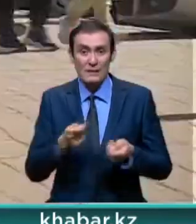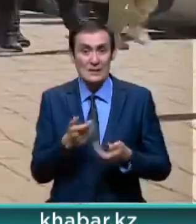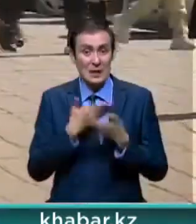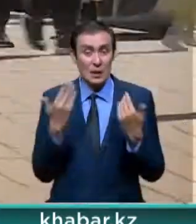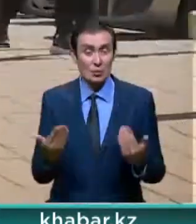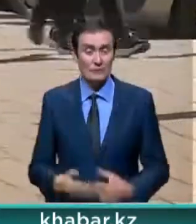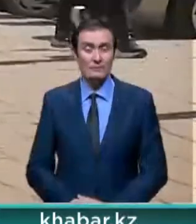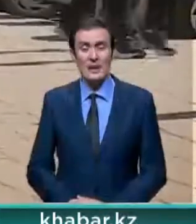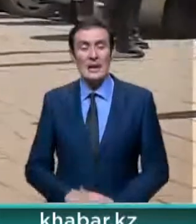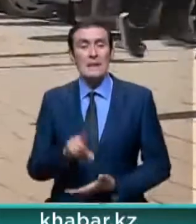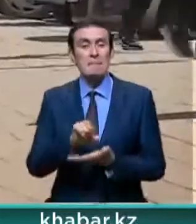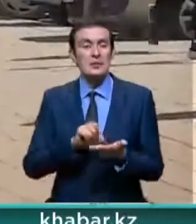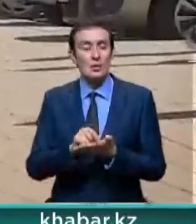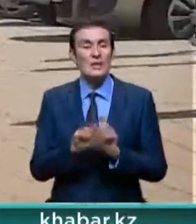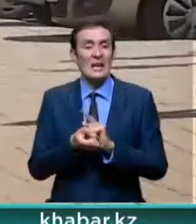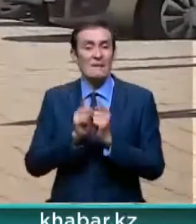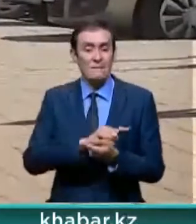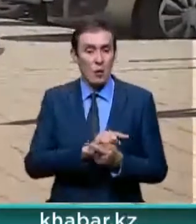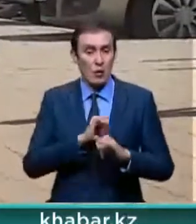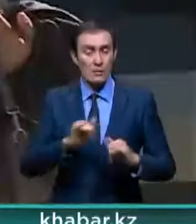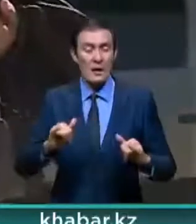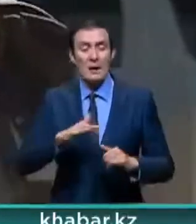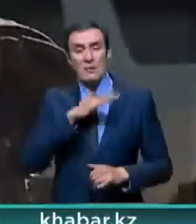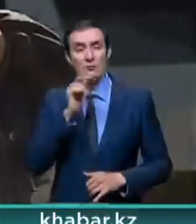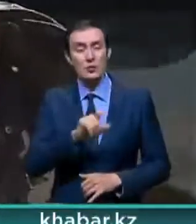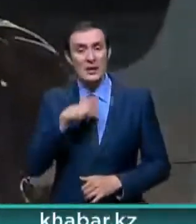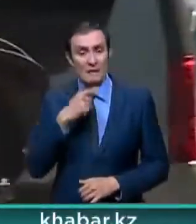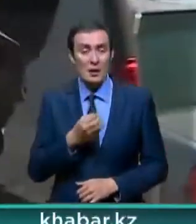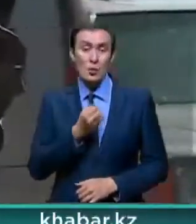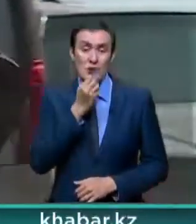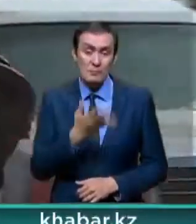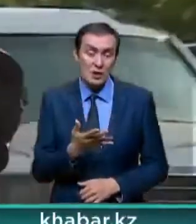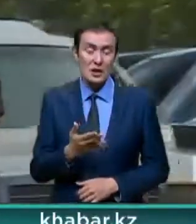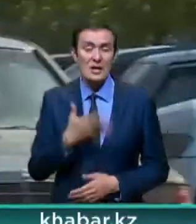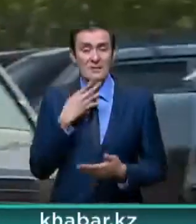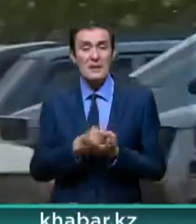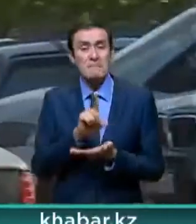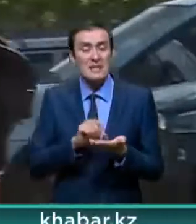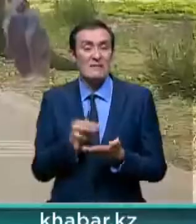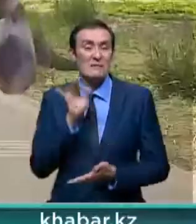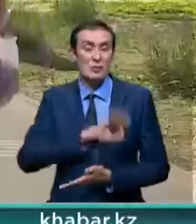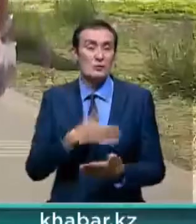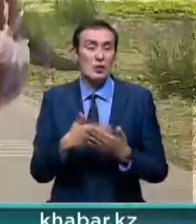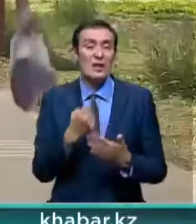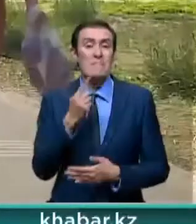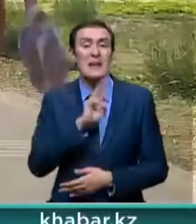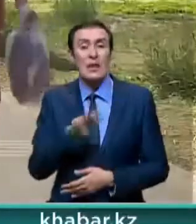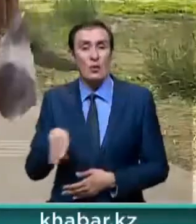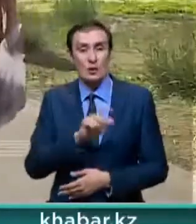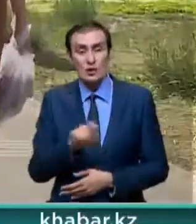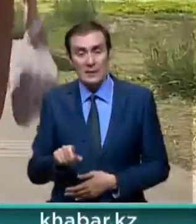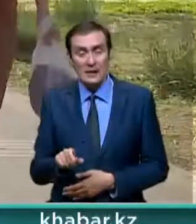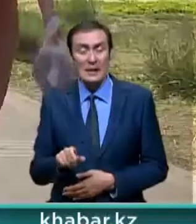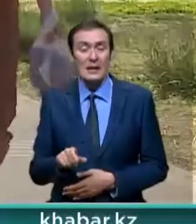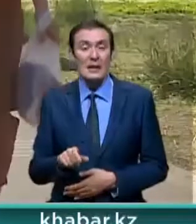несут. Пенсионную реформу Токаева большинство казахстанцев называют успешной. Своей будущей пенсией воспользовались около миллиона человек.